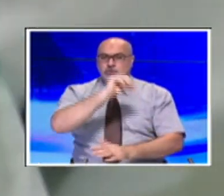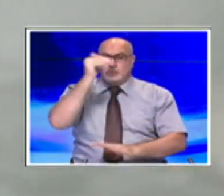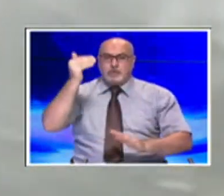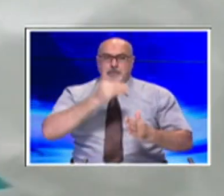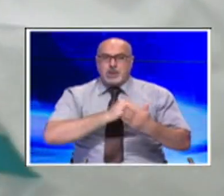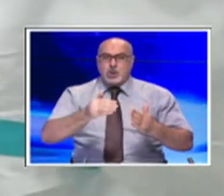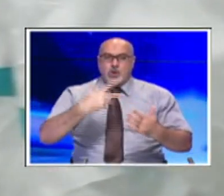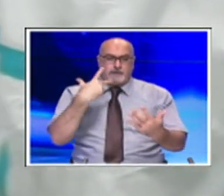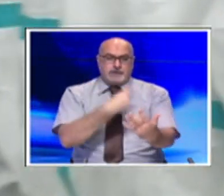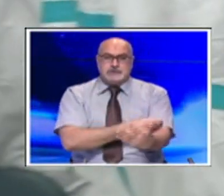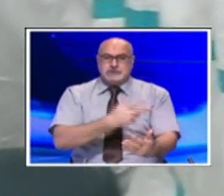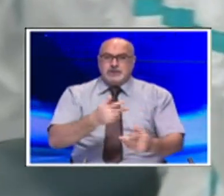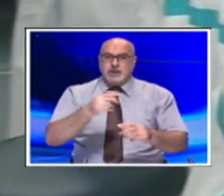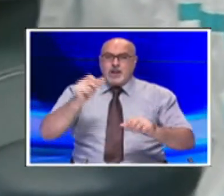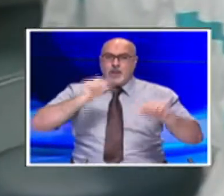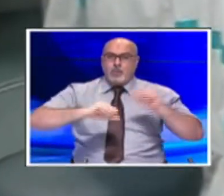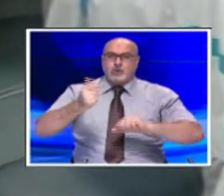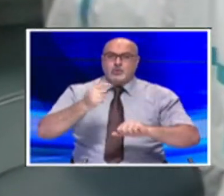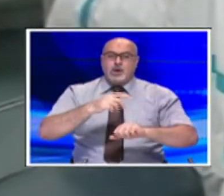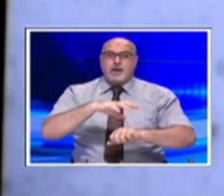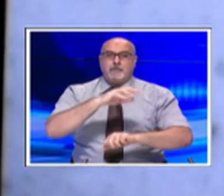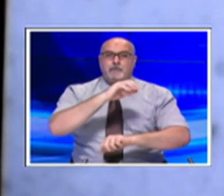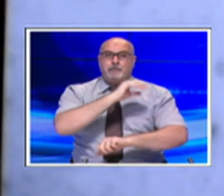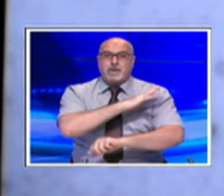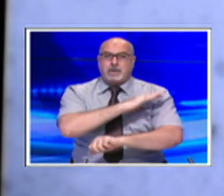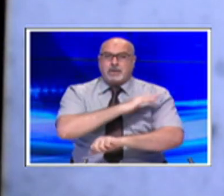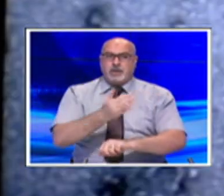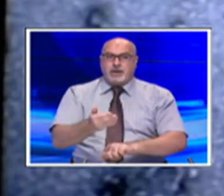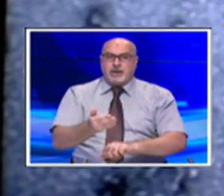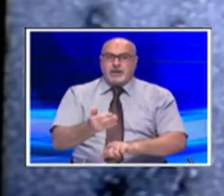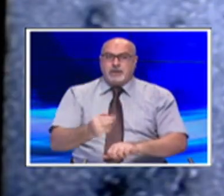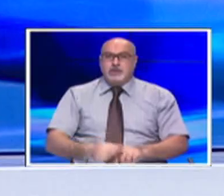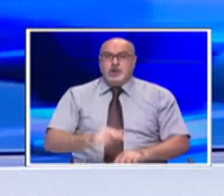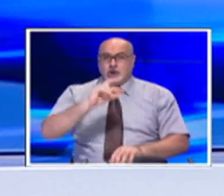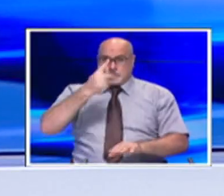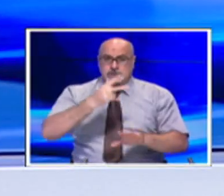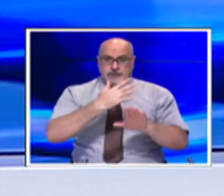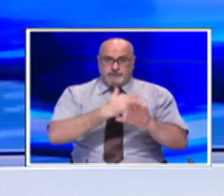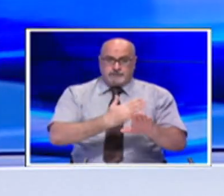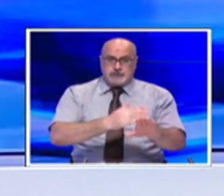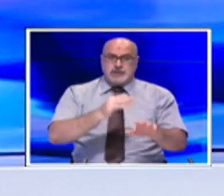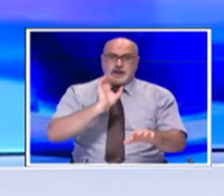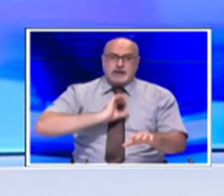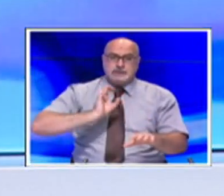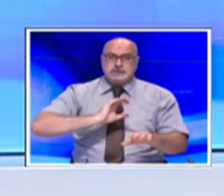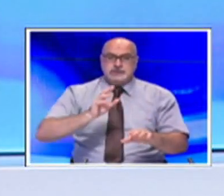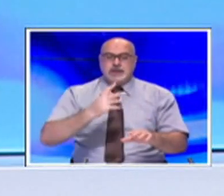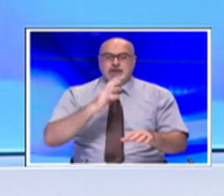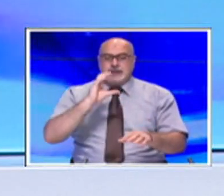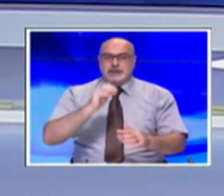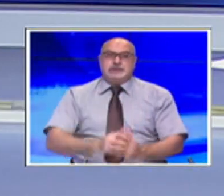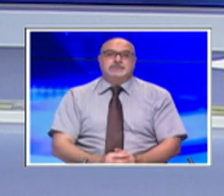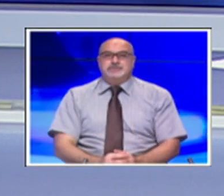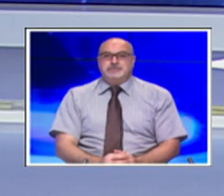جرعة لقاح من مخابر موديرنا الأمريكية التي بدأت المرحلة الثالثة من التجارب السريرية.